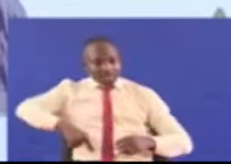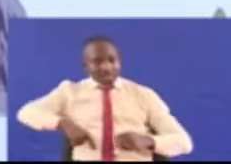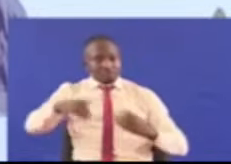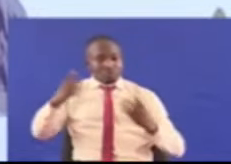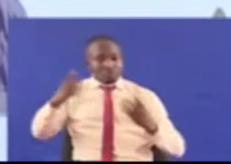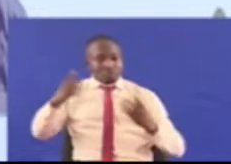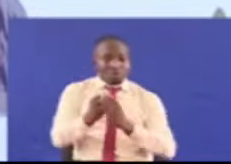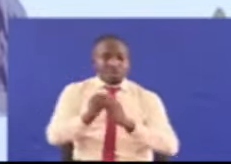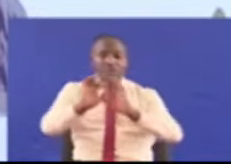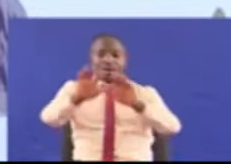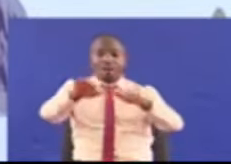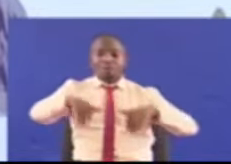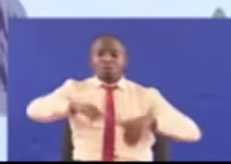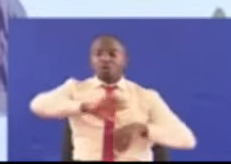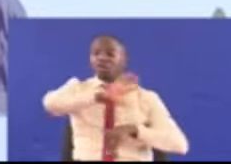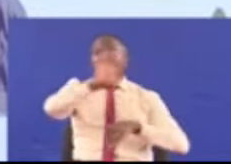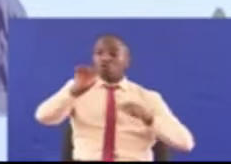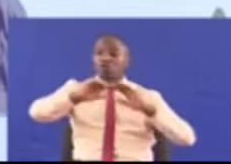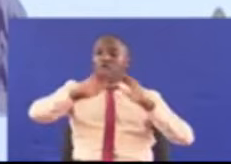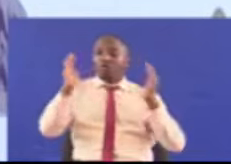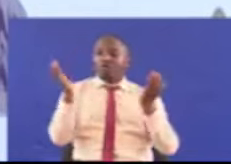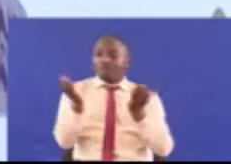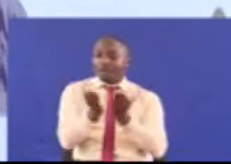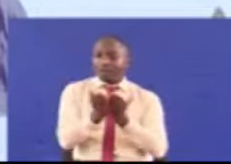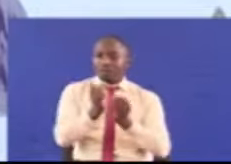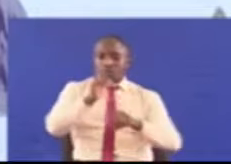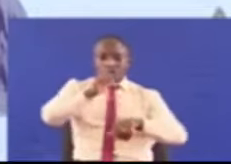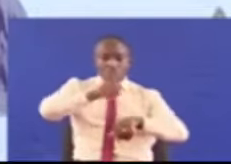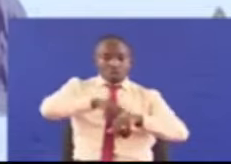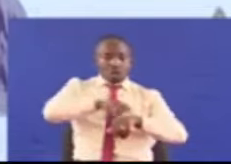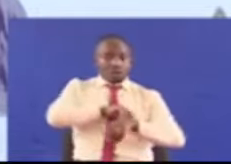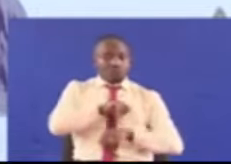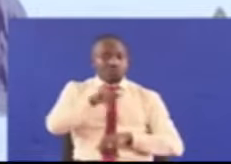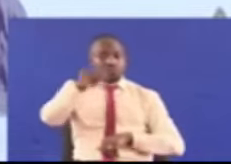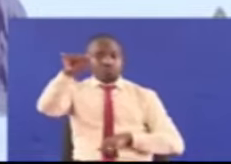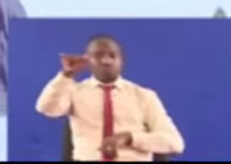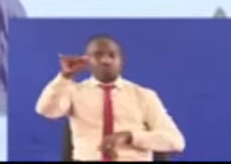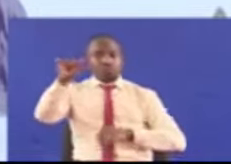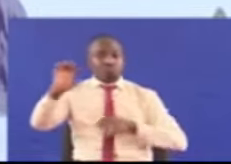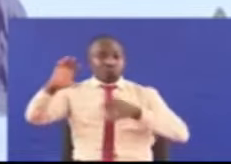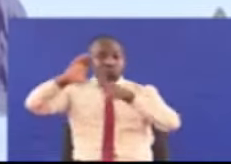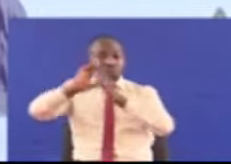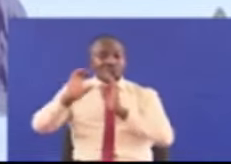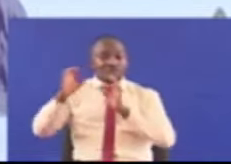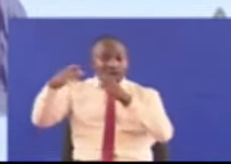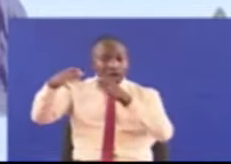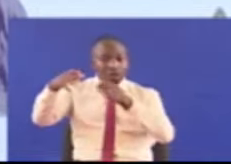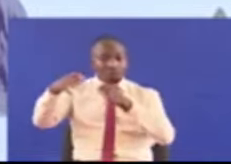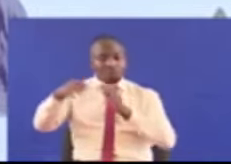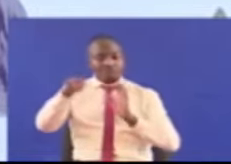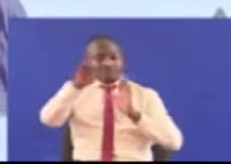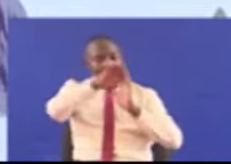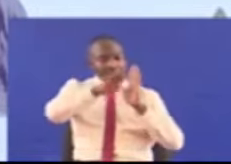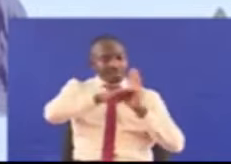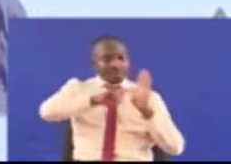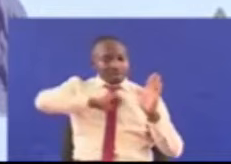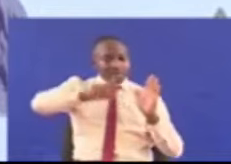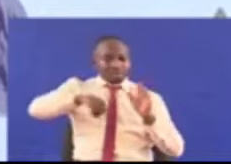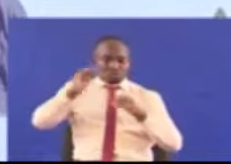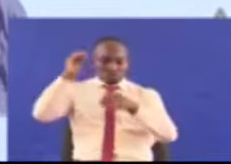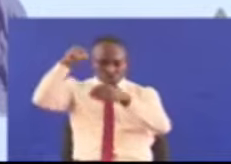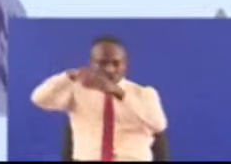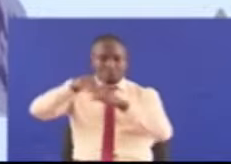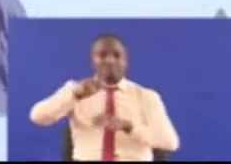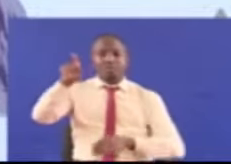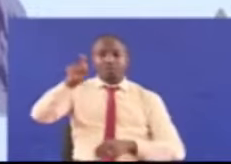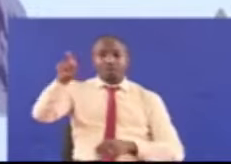Mabunge duniani, utakapokuwa unaenda kwenye vikao vya UN kwa kuingiza ajenda za nchi kwenye eneo hilo, na